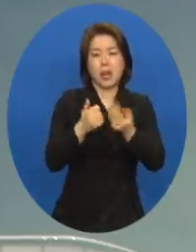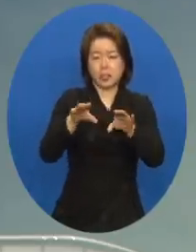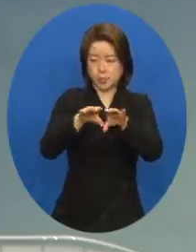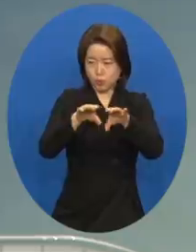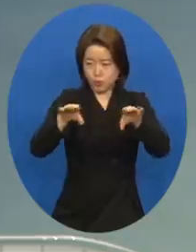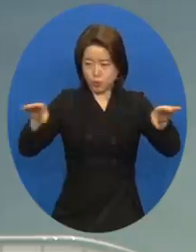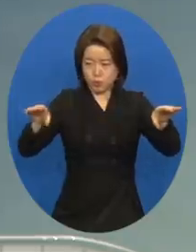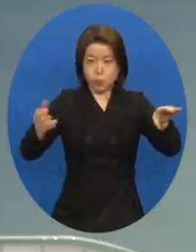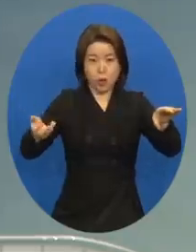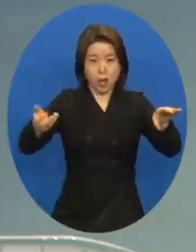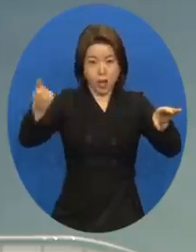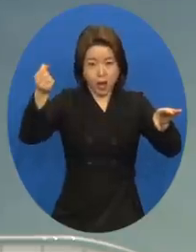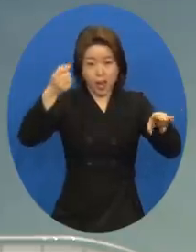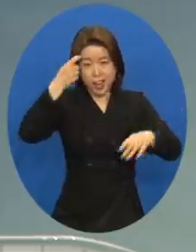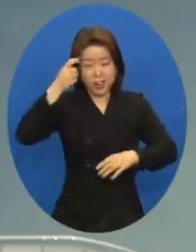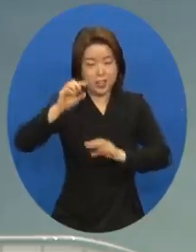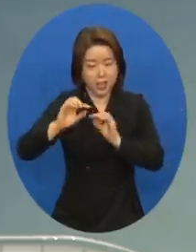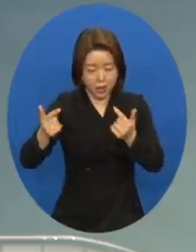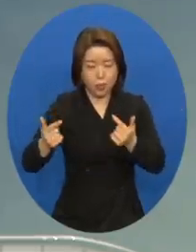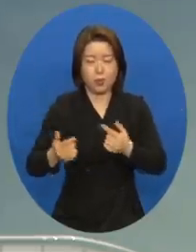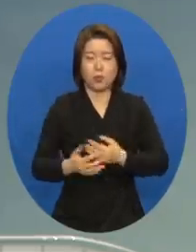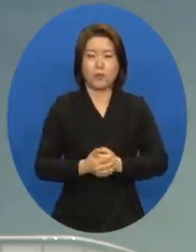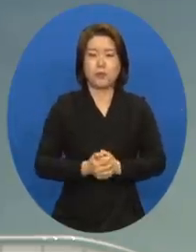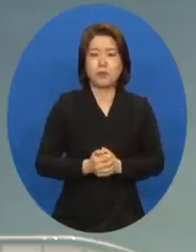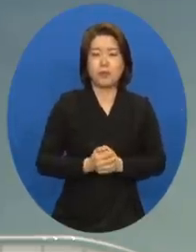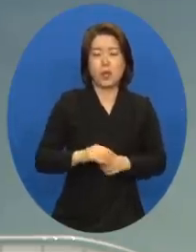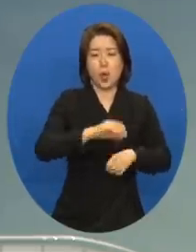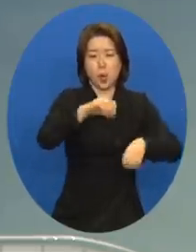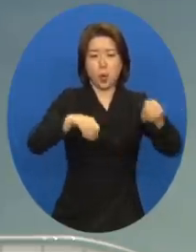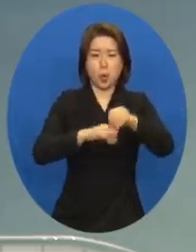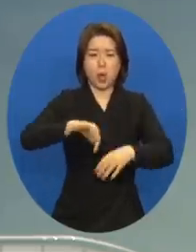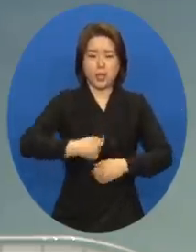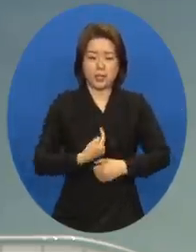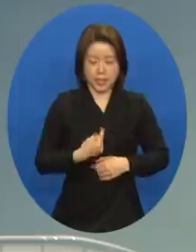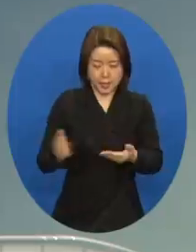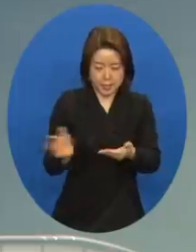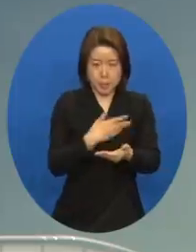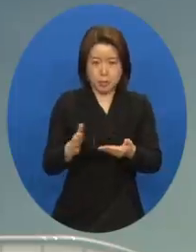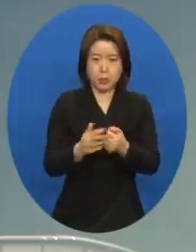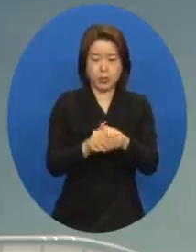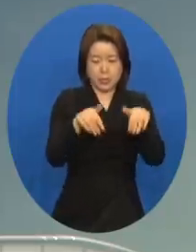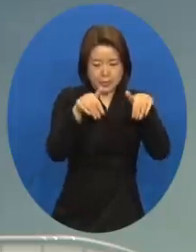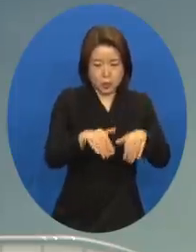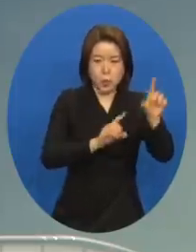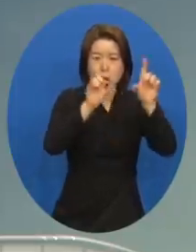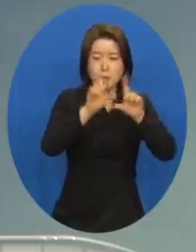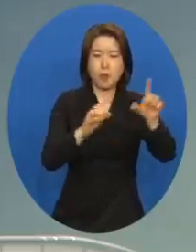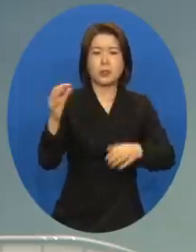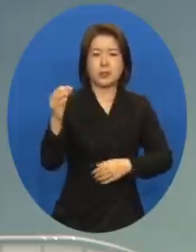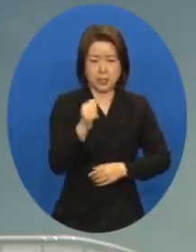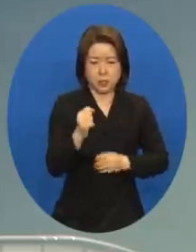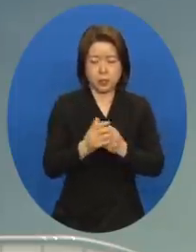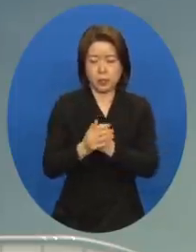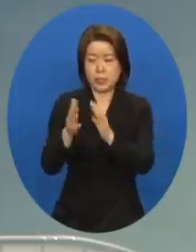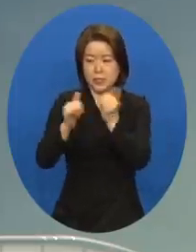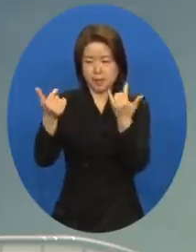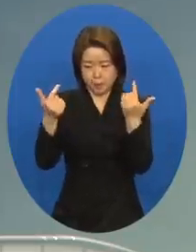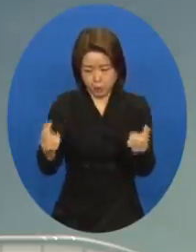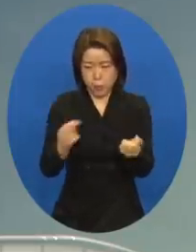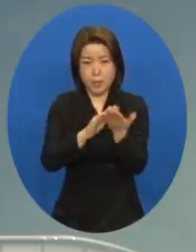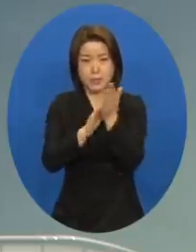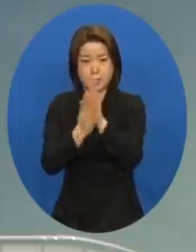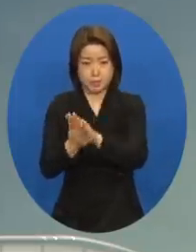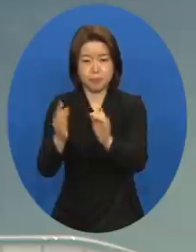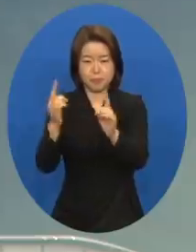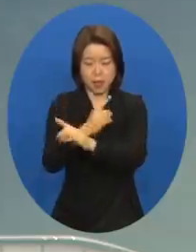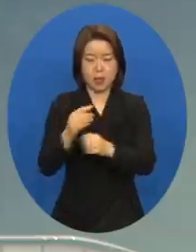동등됨을 취할 것으로 여기지 아니하시고 오히려 자기를 비워 종의 형체를 가지사 사람들과 같이 되셨고